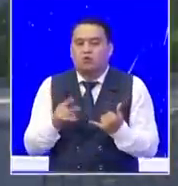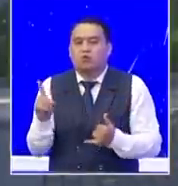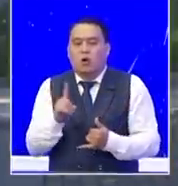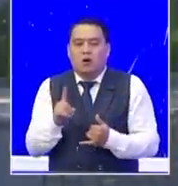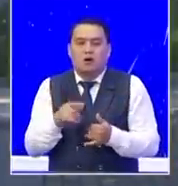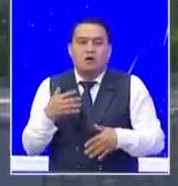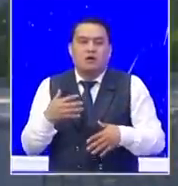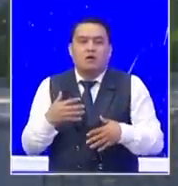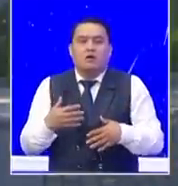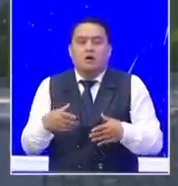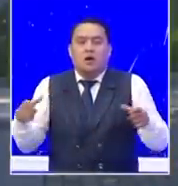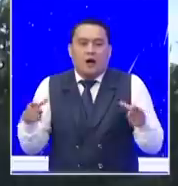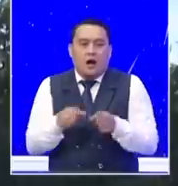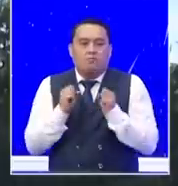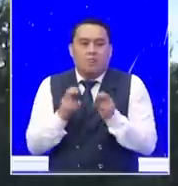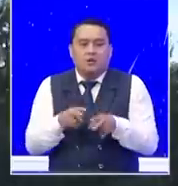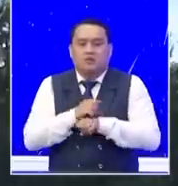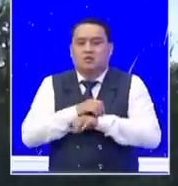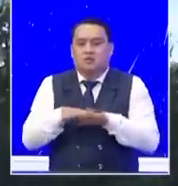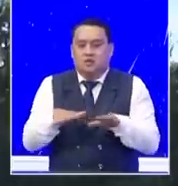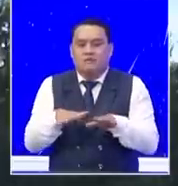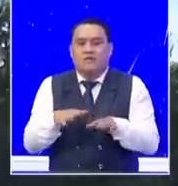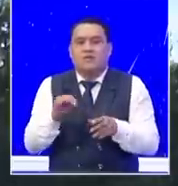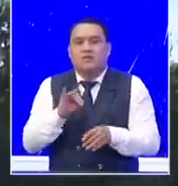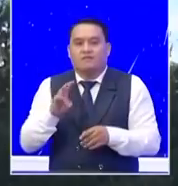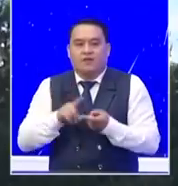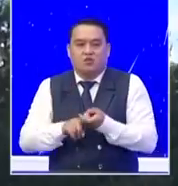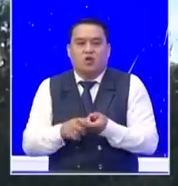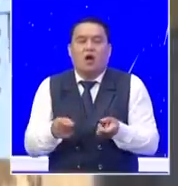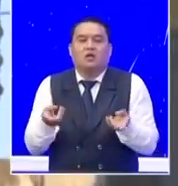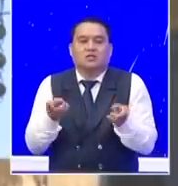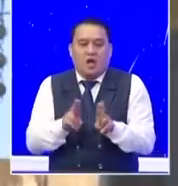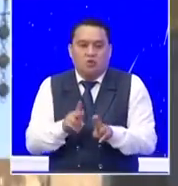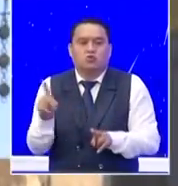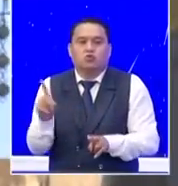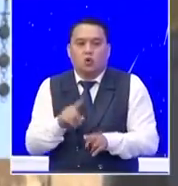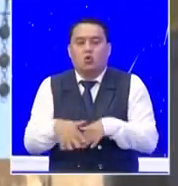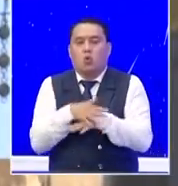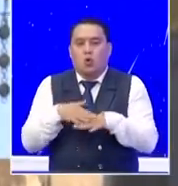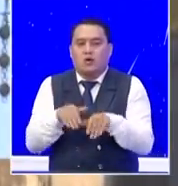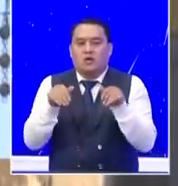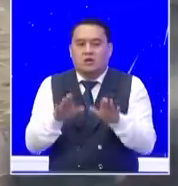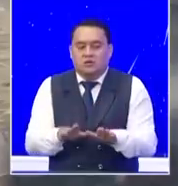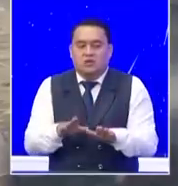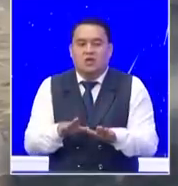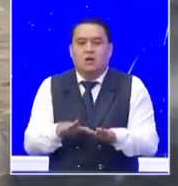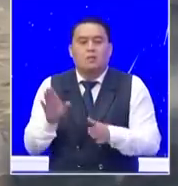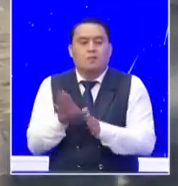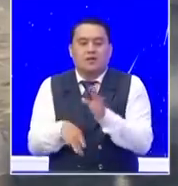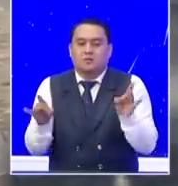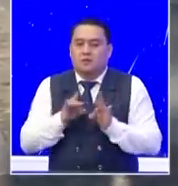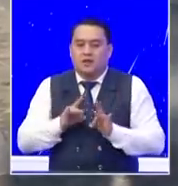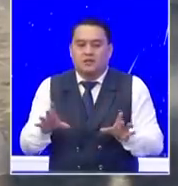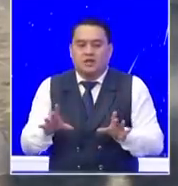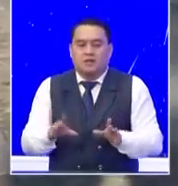на послабление карантина, опасность распространения коронавирусной инфекции остается, в связи с чем местные власти решили запустить их без проведения